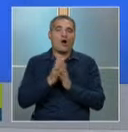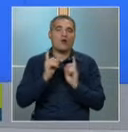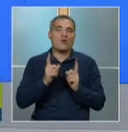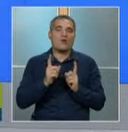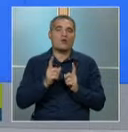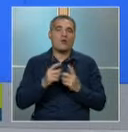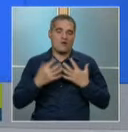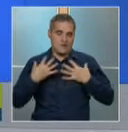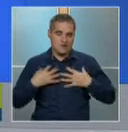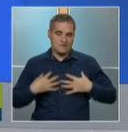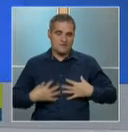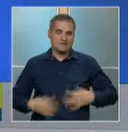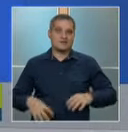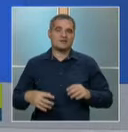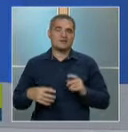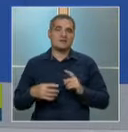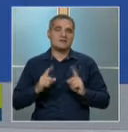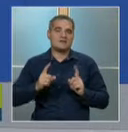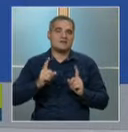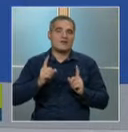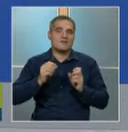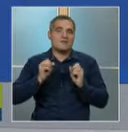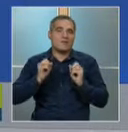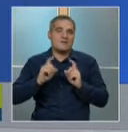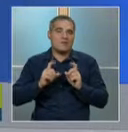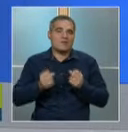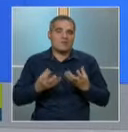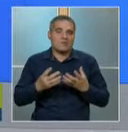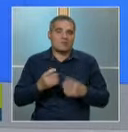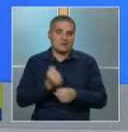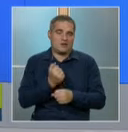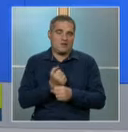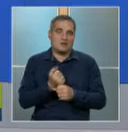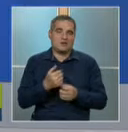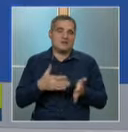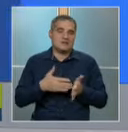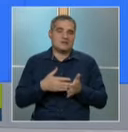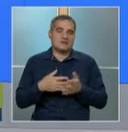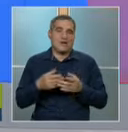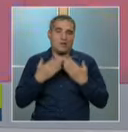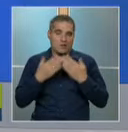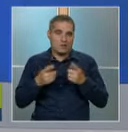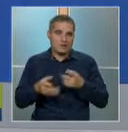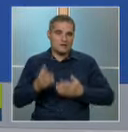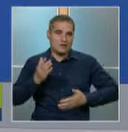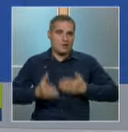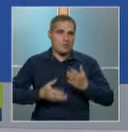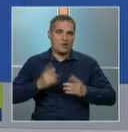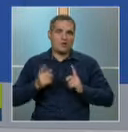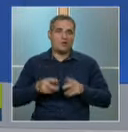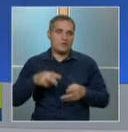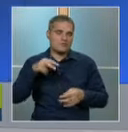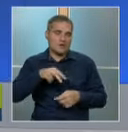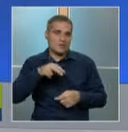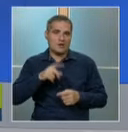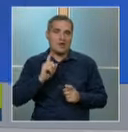Идеята беше, че те, тъй като реално не могат да работят заради техните възпрепятствания, сега благодарение на тези роботи, които контролират, могат